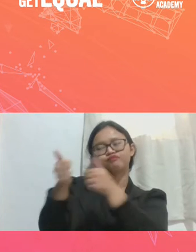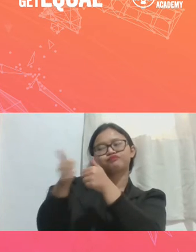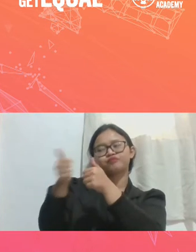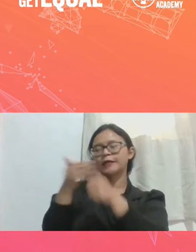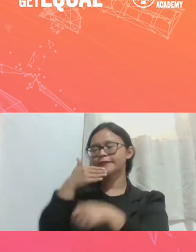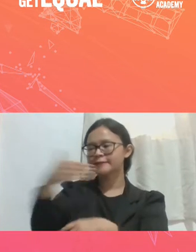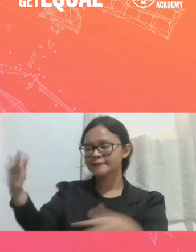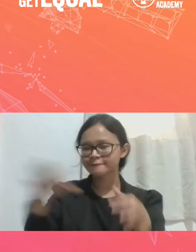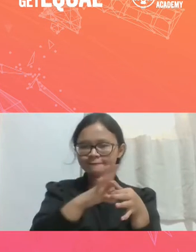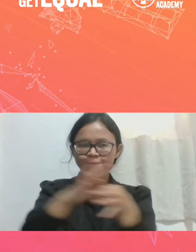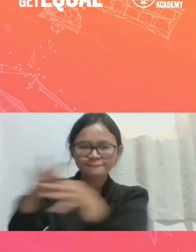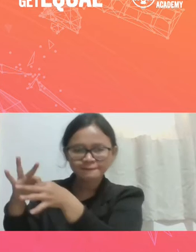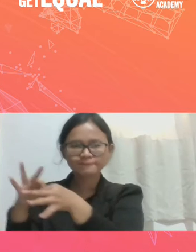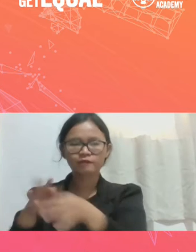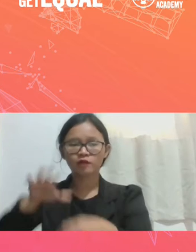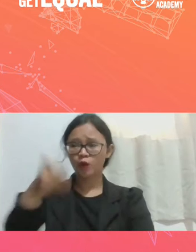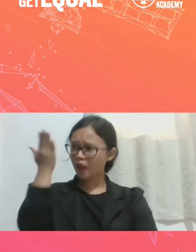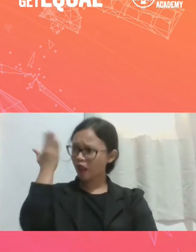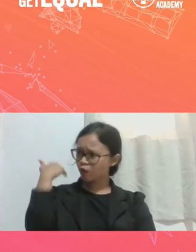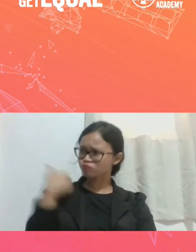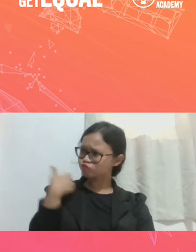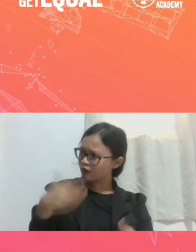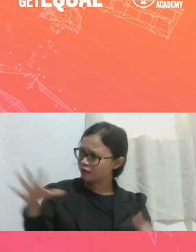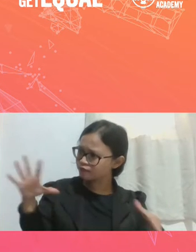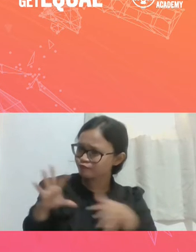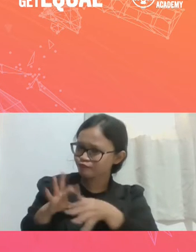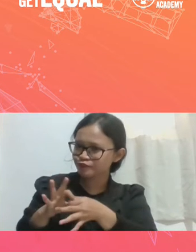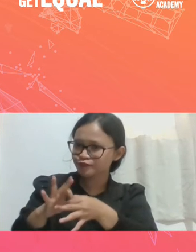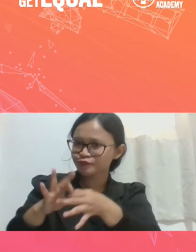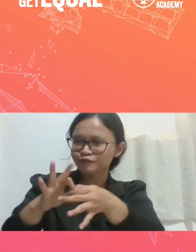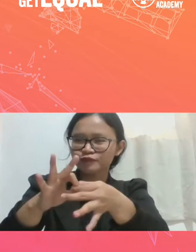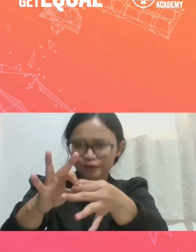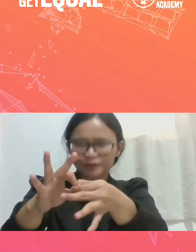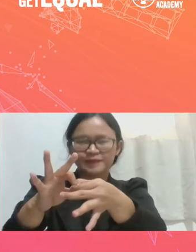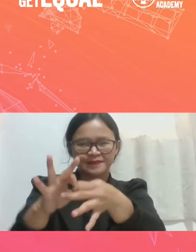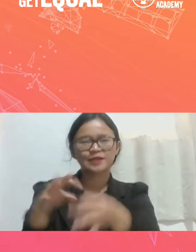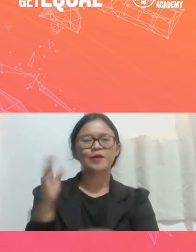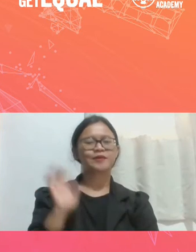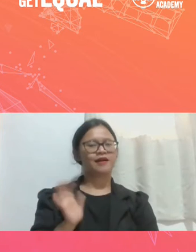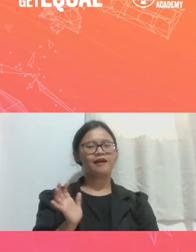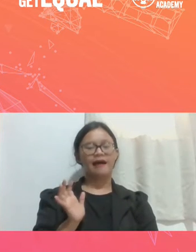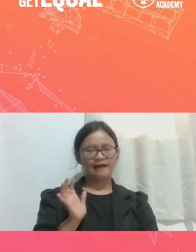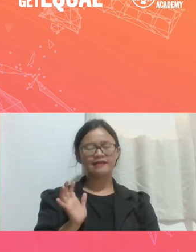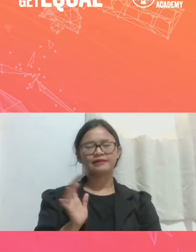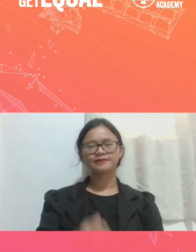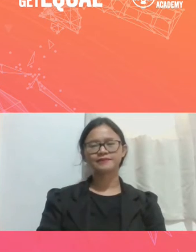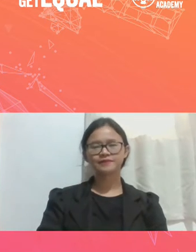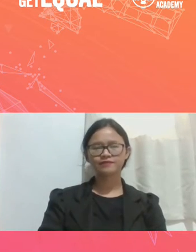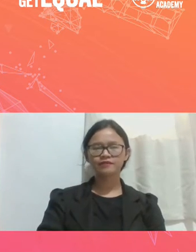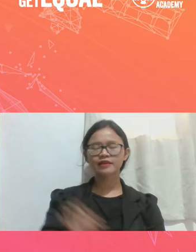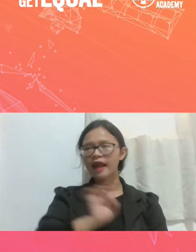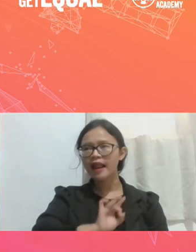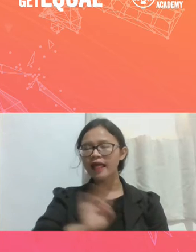kerjasamanya sejak dari tahun lalu kita juga sudah bekerjasama dengan Kementerian Komunikasi dan Informatika. Lalu